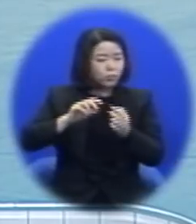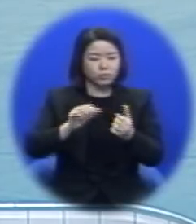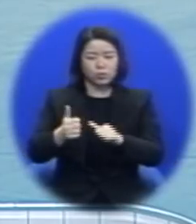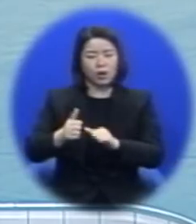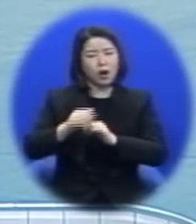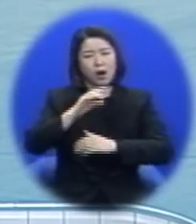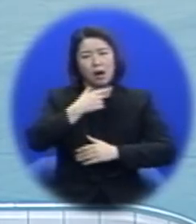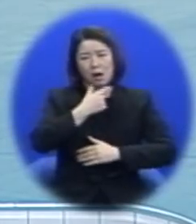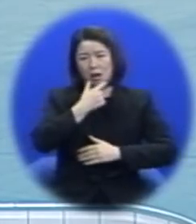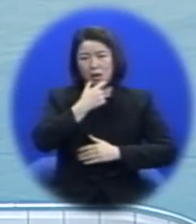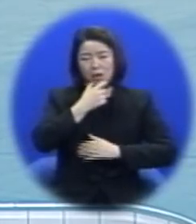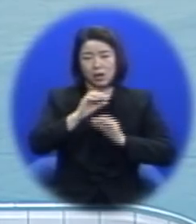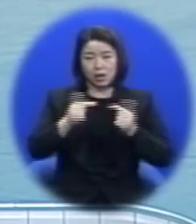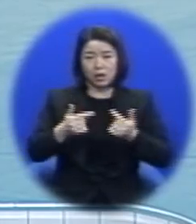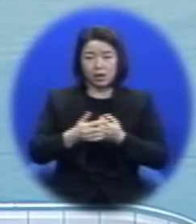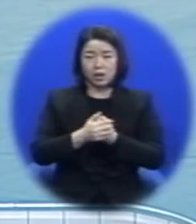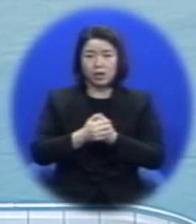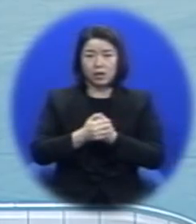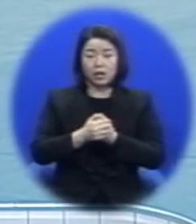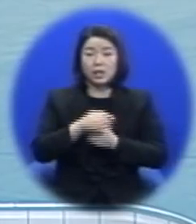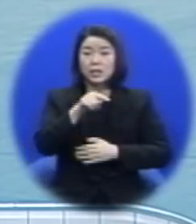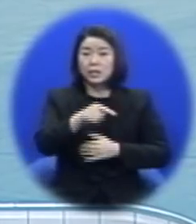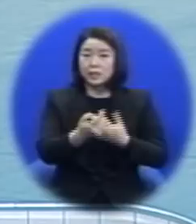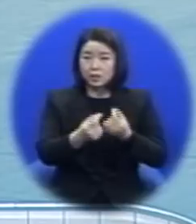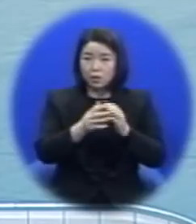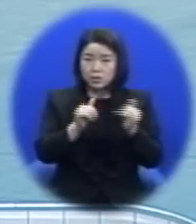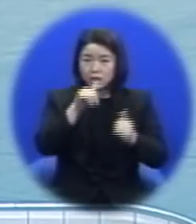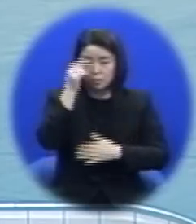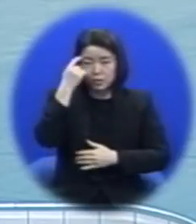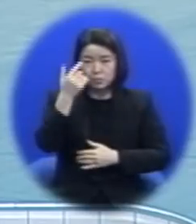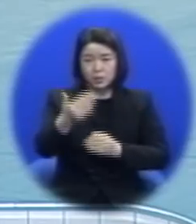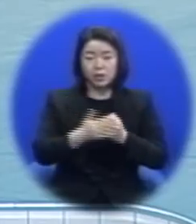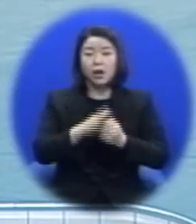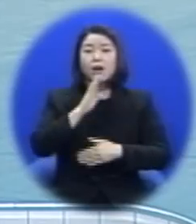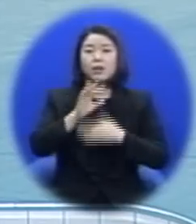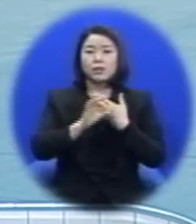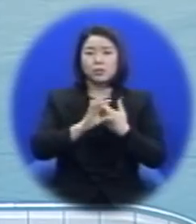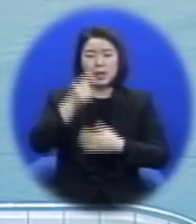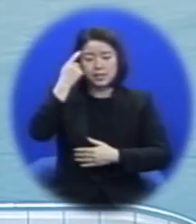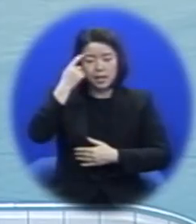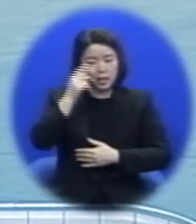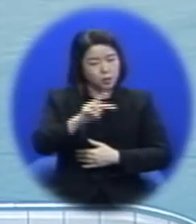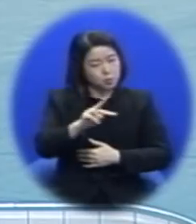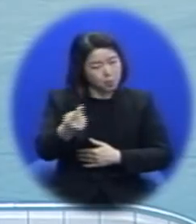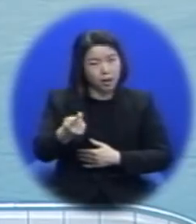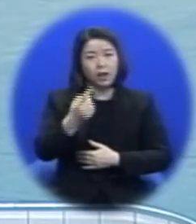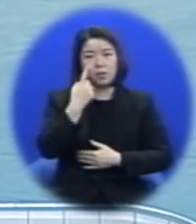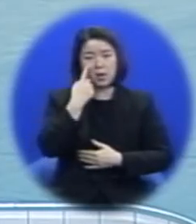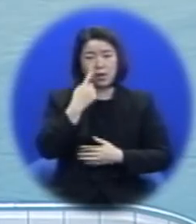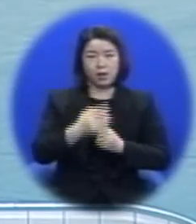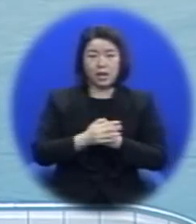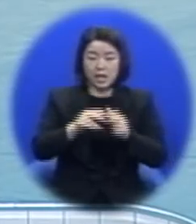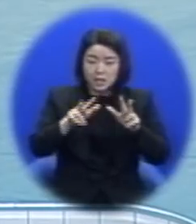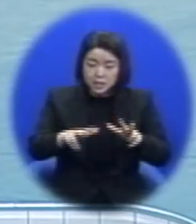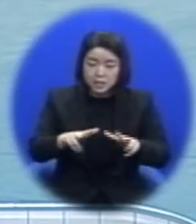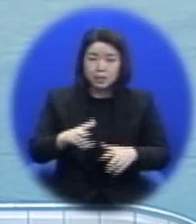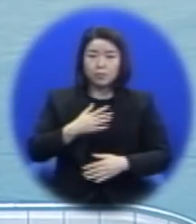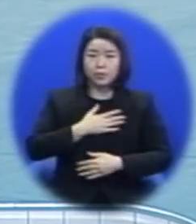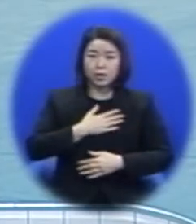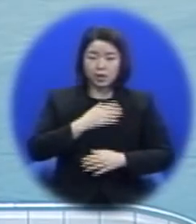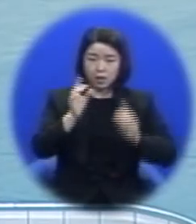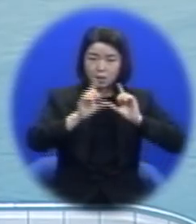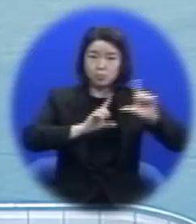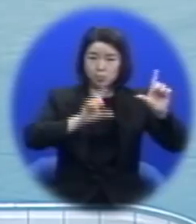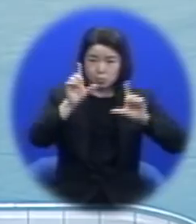좋겠어. 그런 분들이 혹시 있으십니까? 그러면 생각을 조금 바꿔보세요. 지금 현재 여러분이